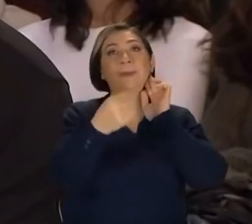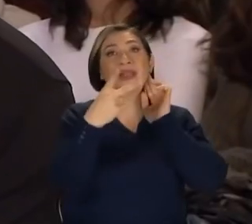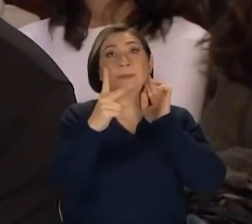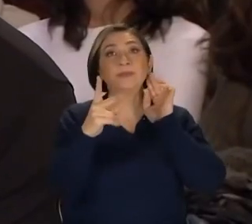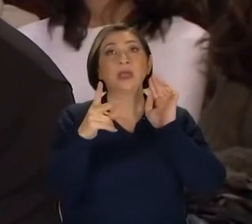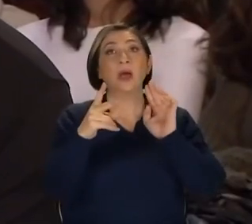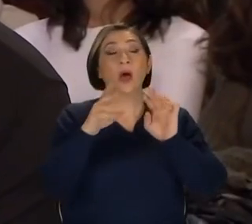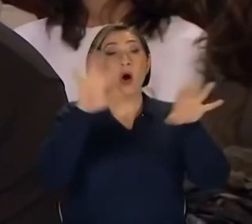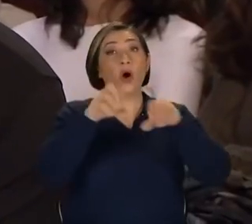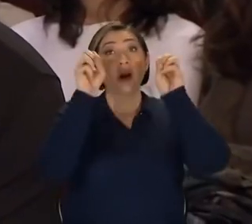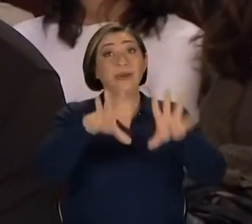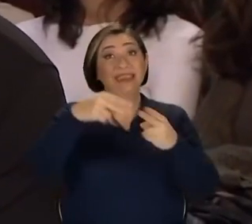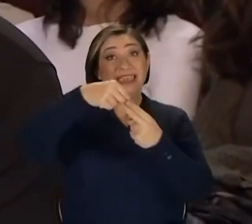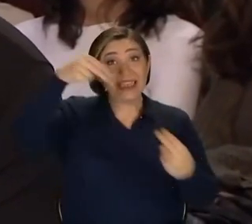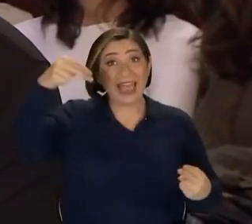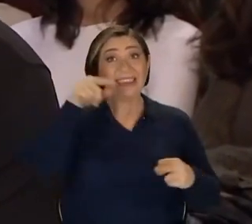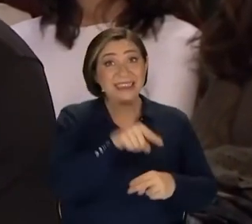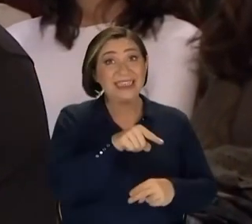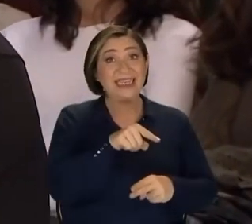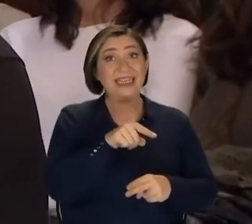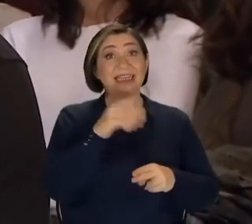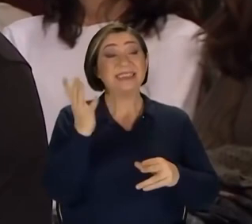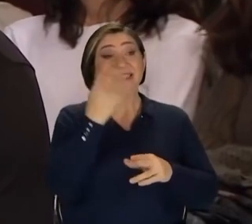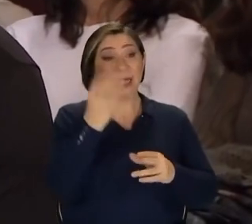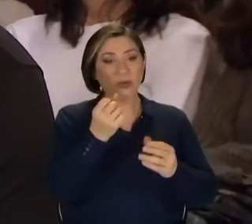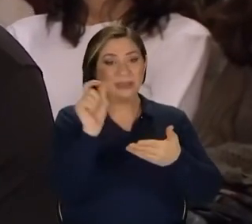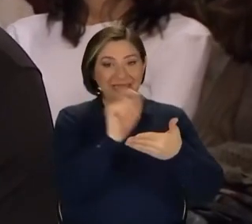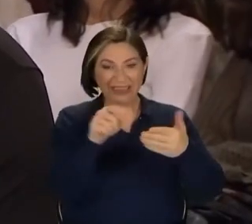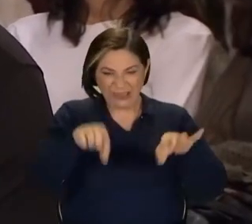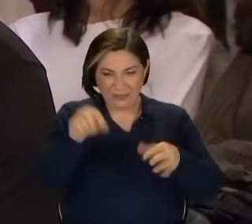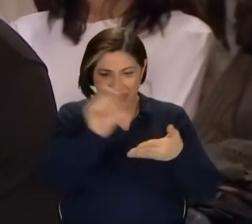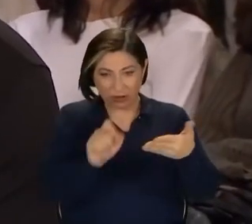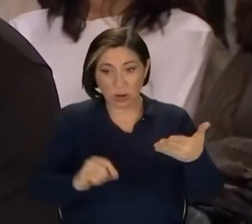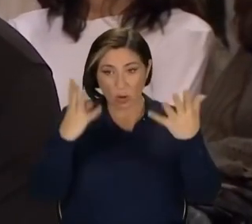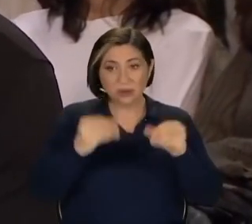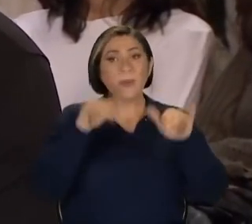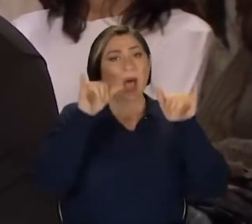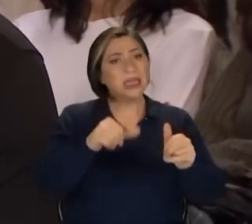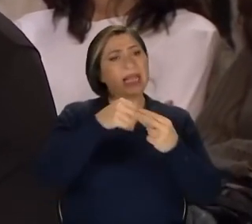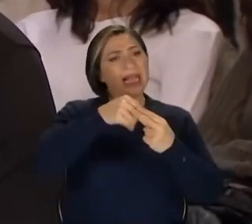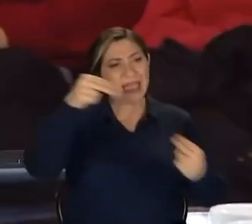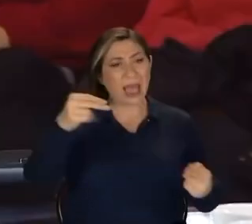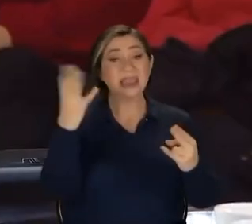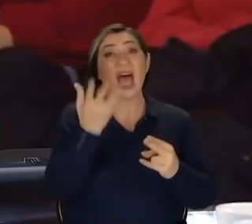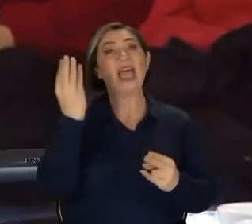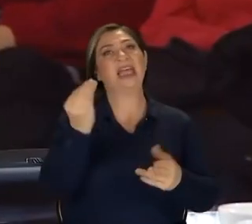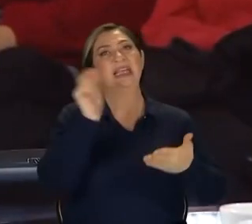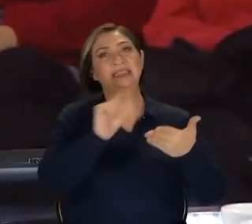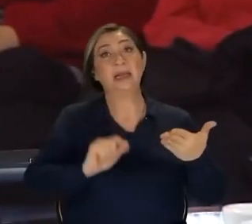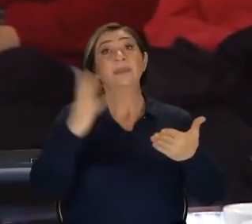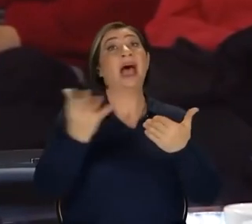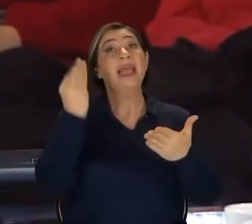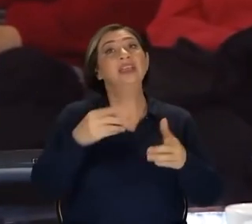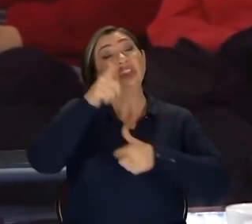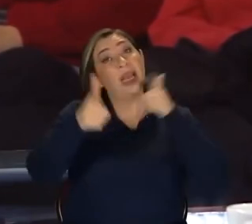Yani Okkabaz'ın hikayesini ve daha doğrusu senaryoyu şimdi yazacak olsam aynı öyküyü çok daha iyi yazarım, daha iyi